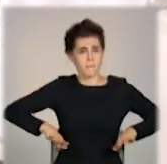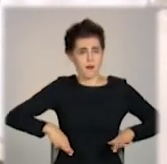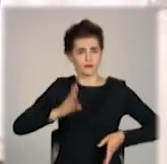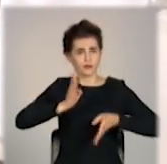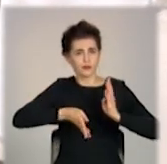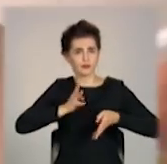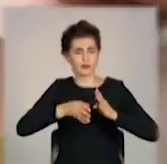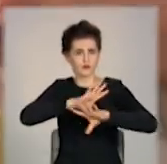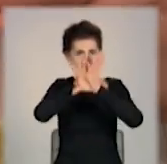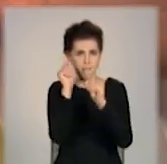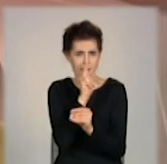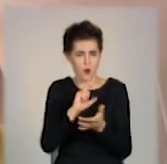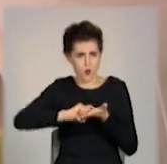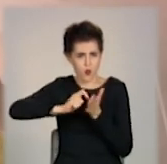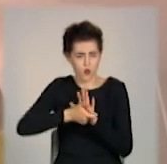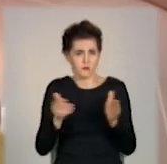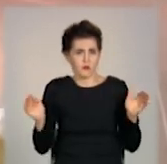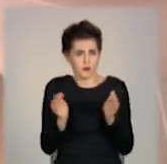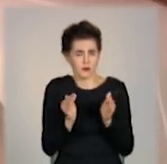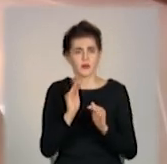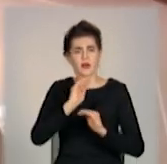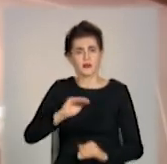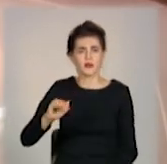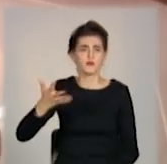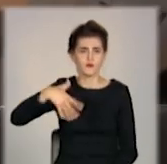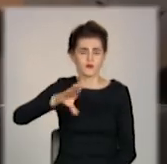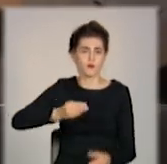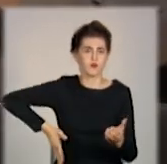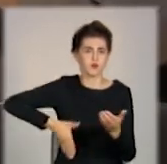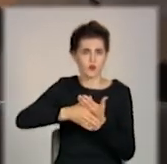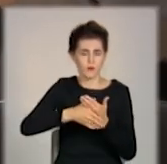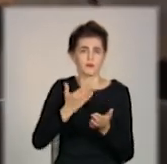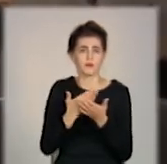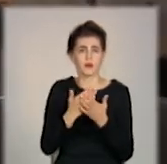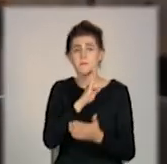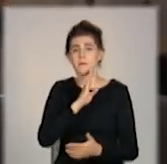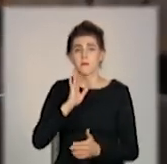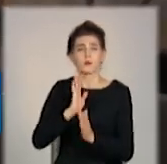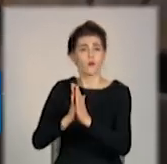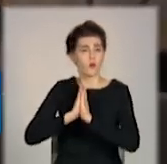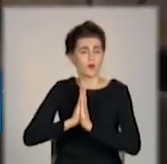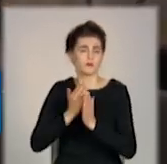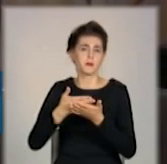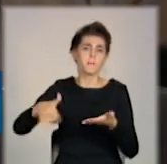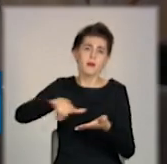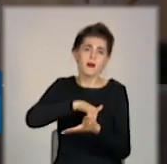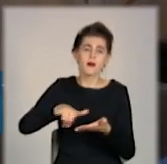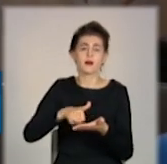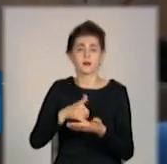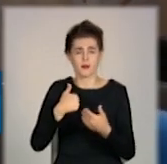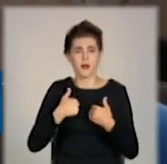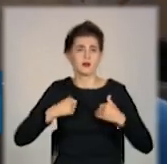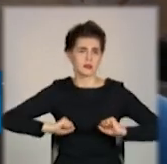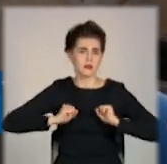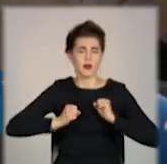кімнаті виготовляють захист для великих міст, діти на підхваті. Мама просит вот, погладить, я